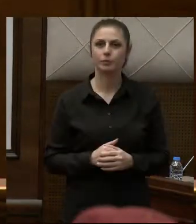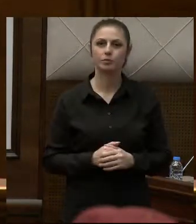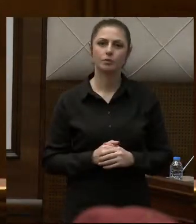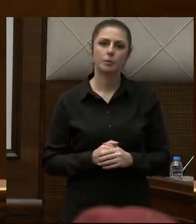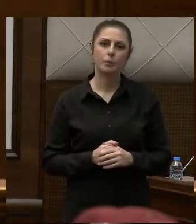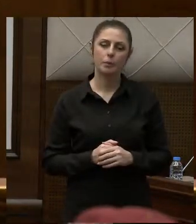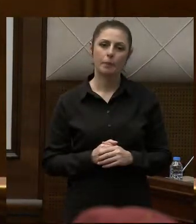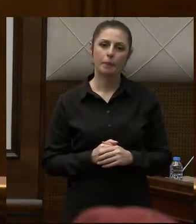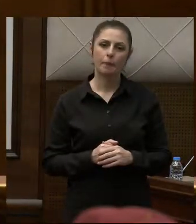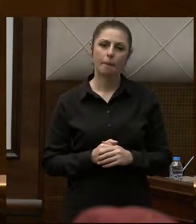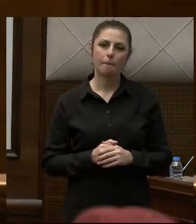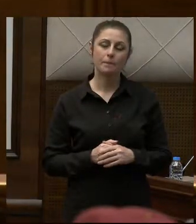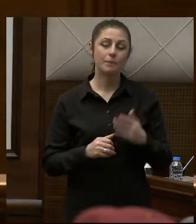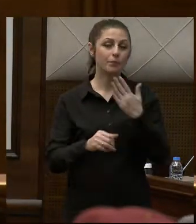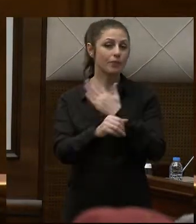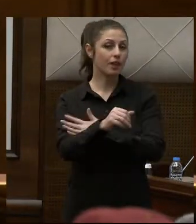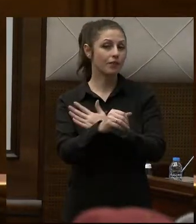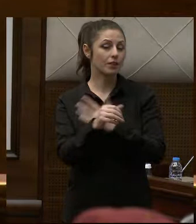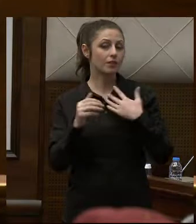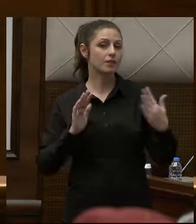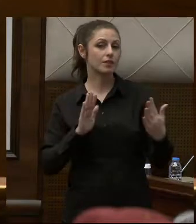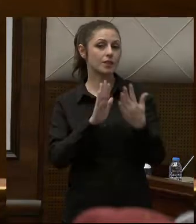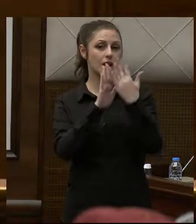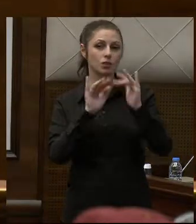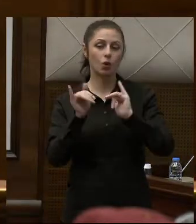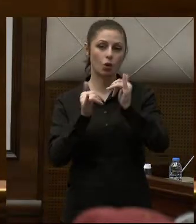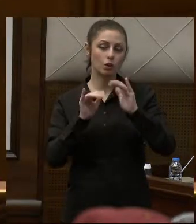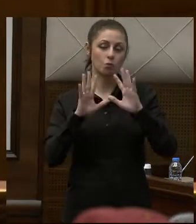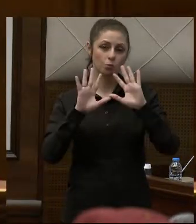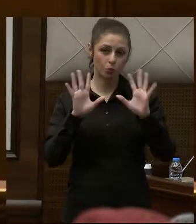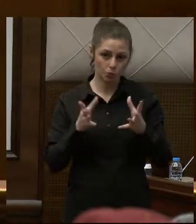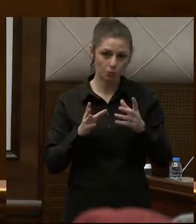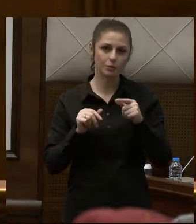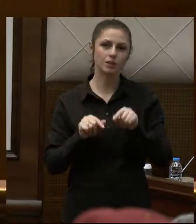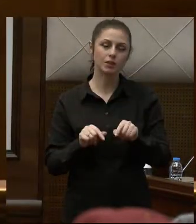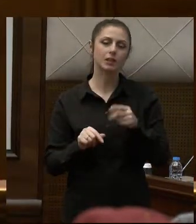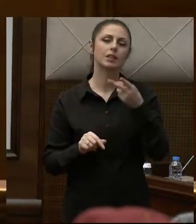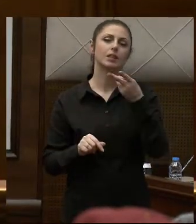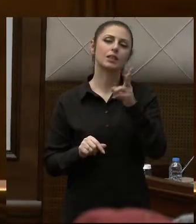Ülkemize karşı oyunlarının bozulmasından sonra 2017 yılı da